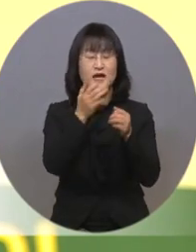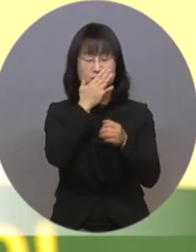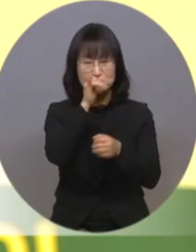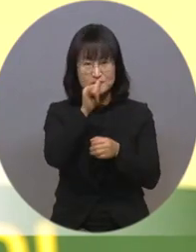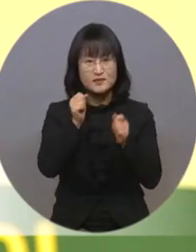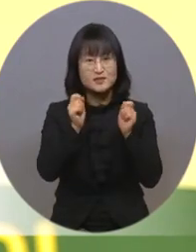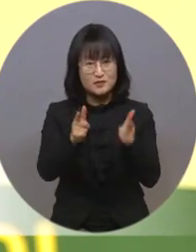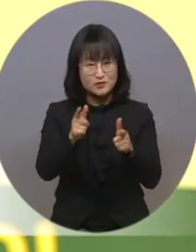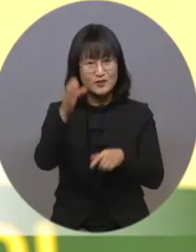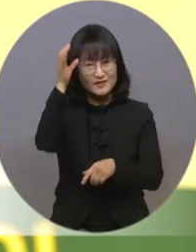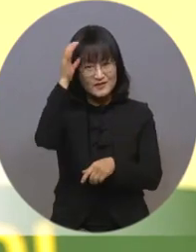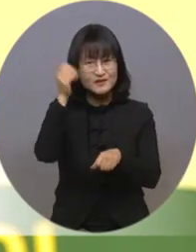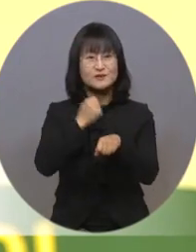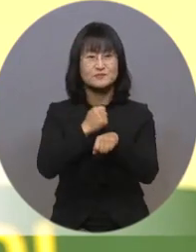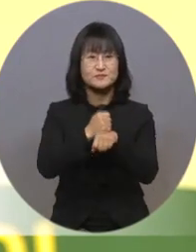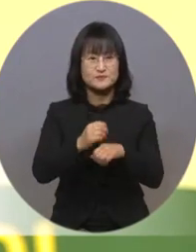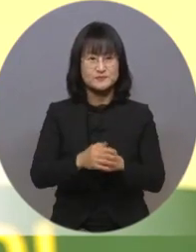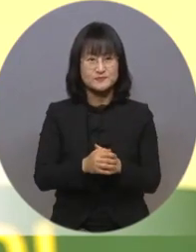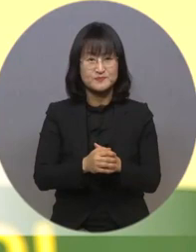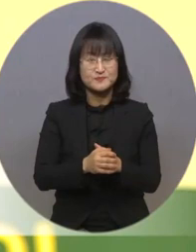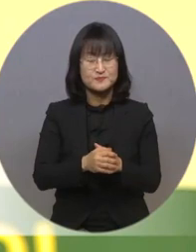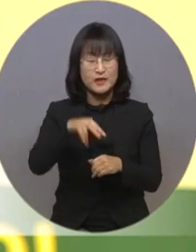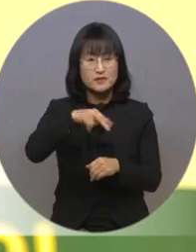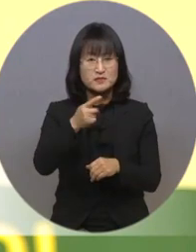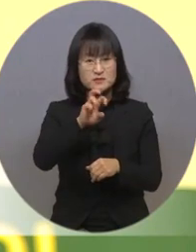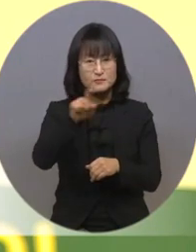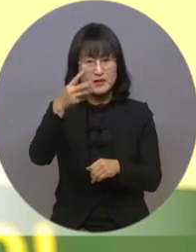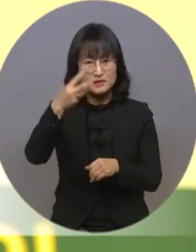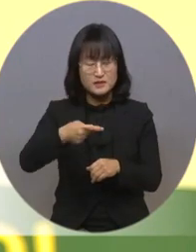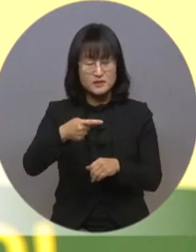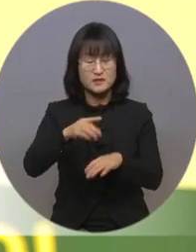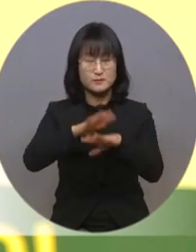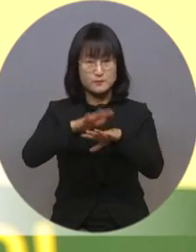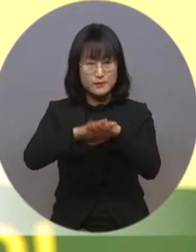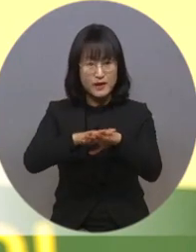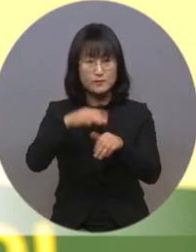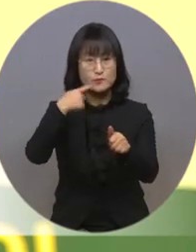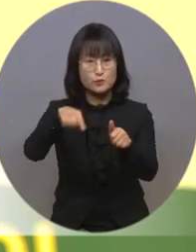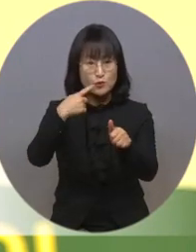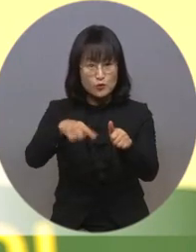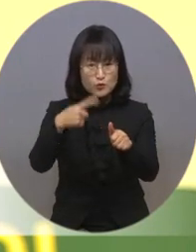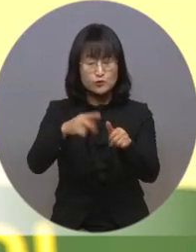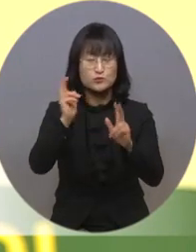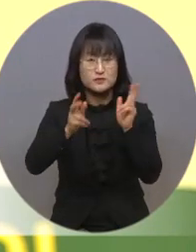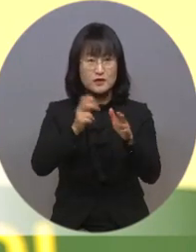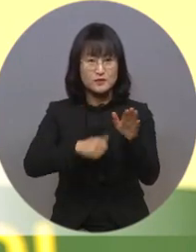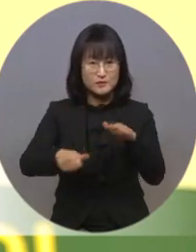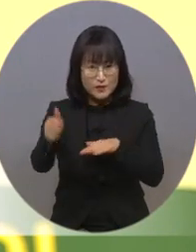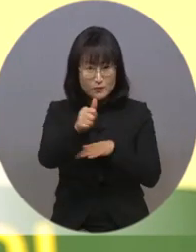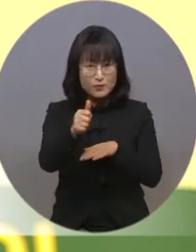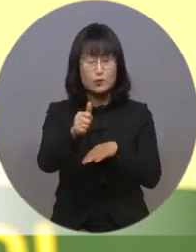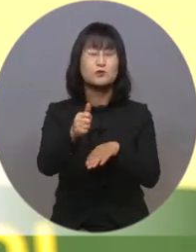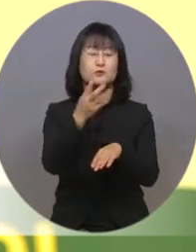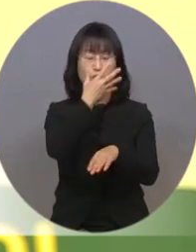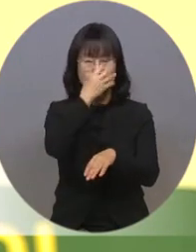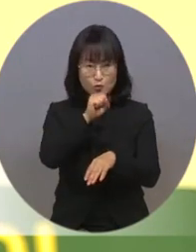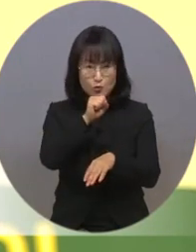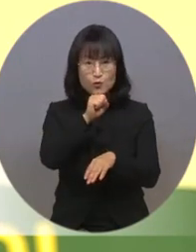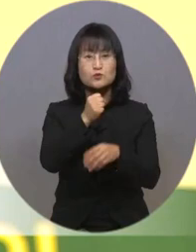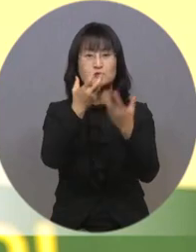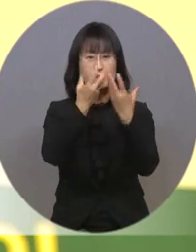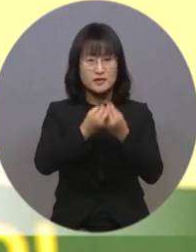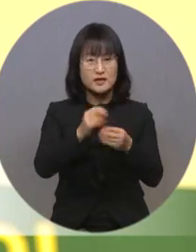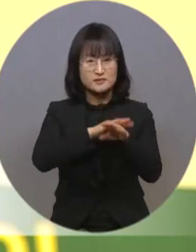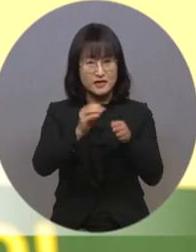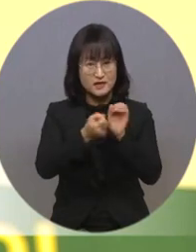있기를 기원합니다. 스마트 팜 교육 사업의 대표 주자이자 좋은 선례로 자리